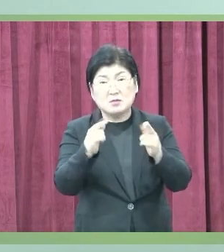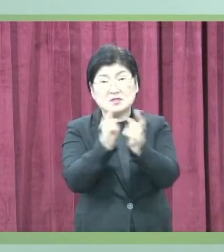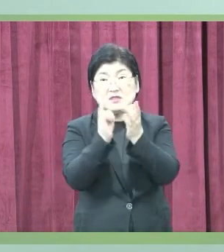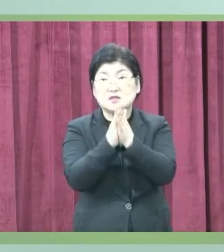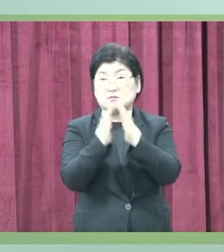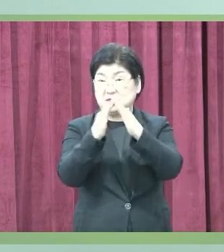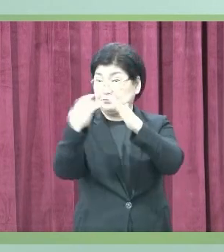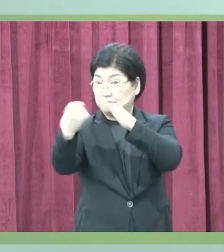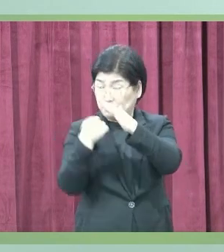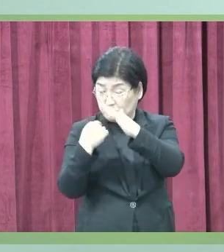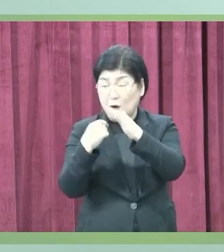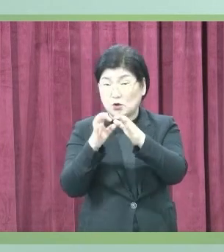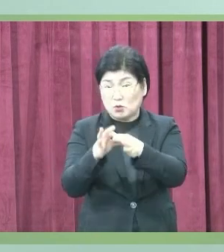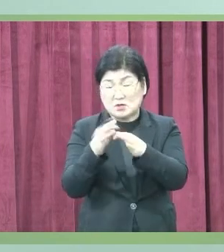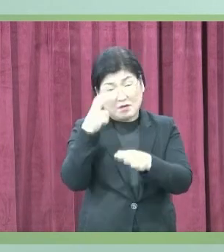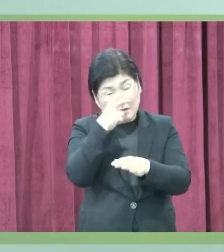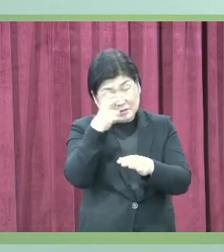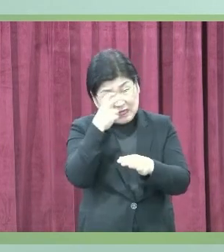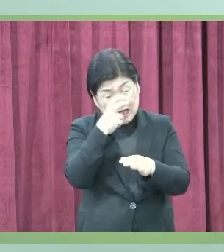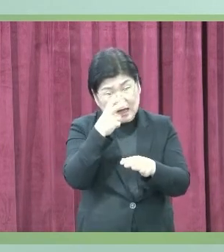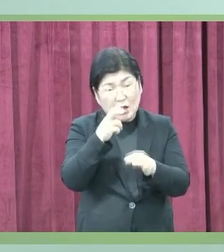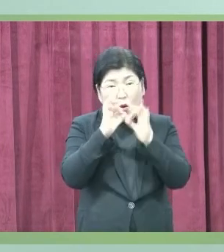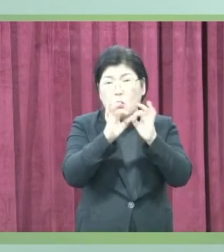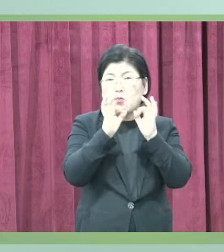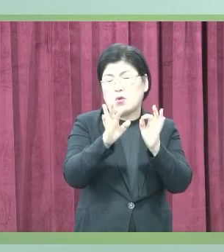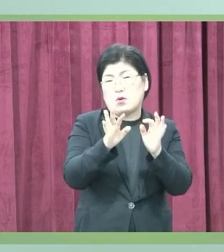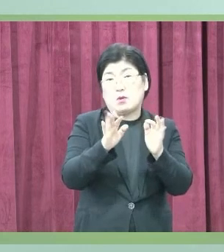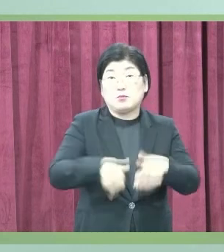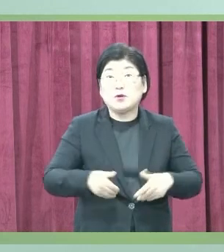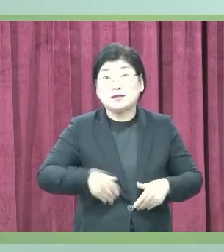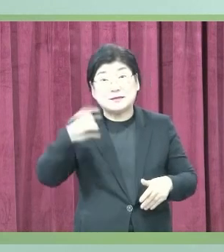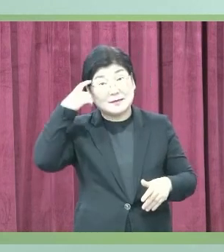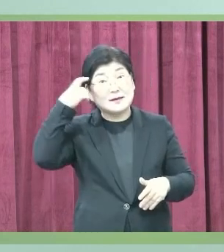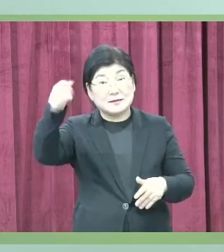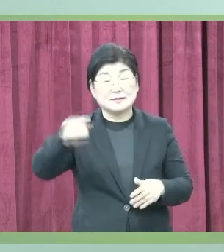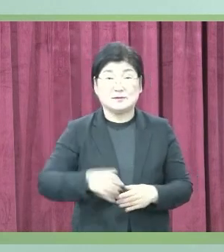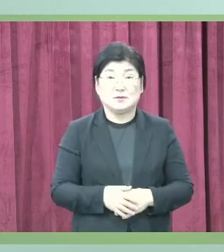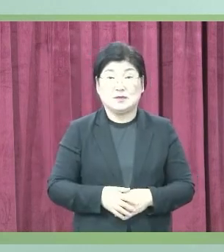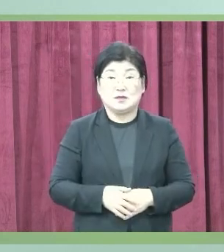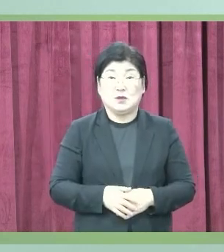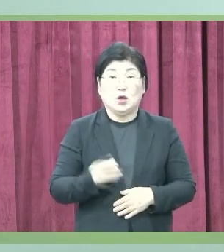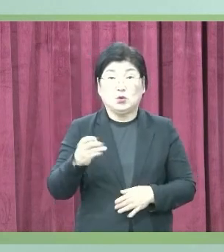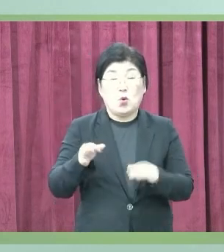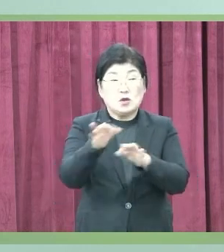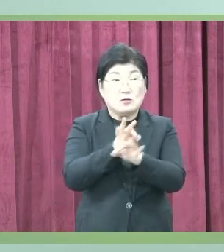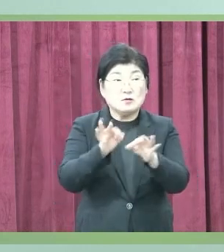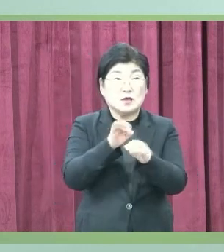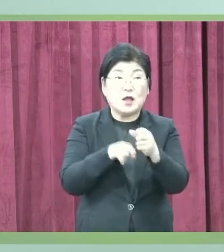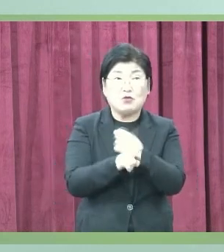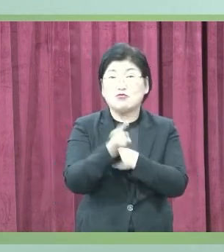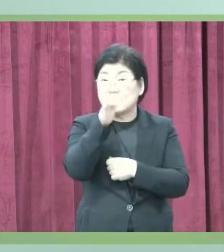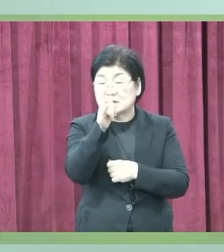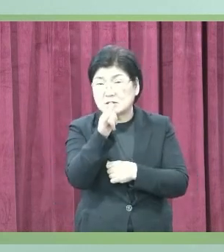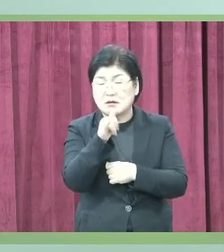검진센터를 운영해서 더욱 검진을 유도하고 홍보하는 것이 필요하지 않나라는 생각을 해보고요. 또 경제적 이유 때문에